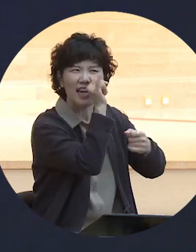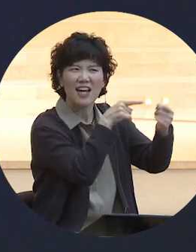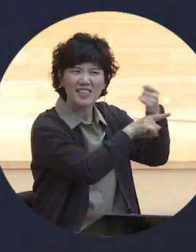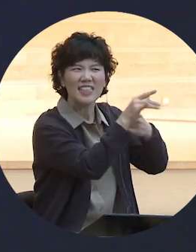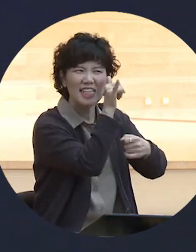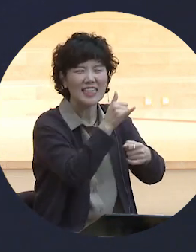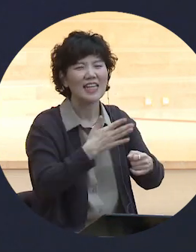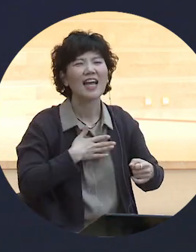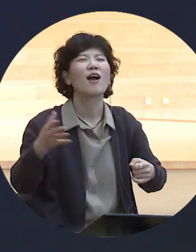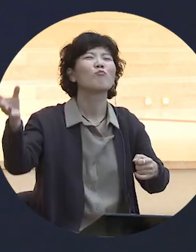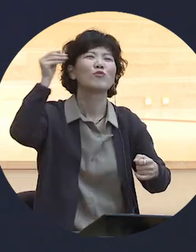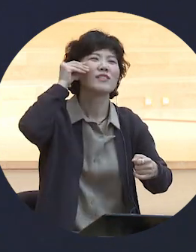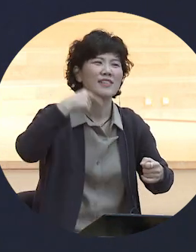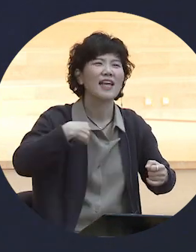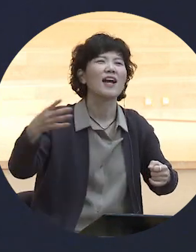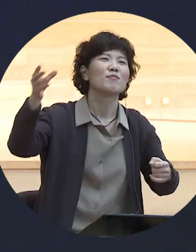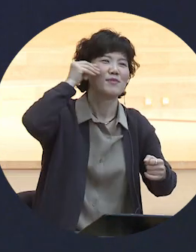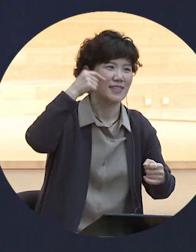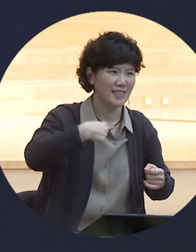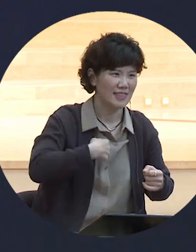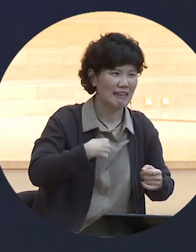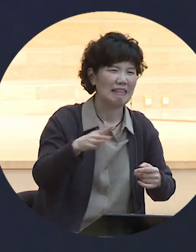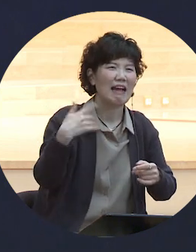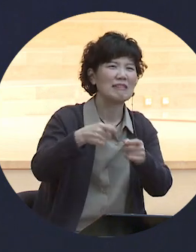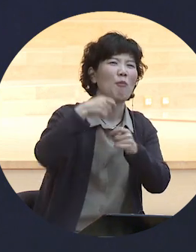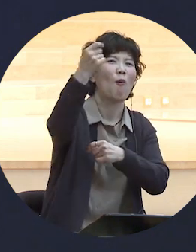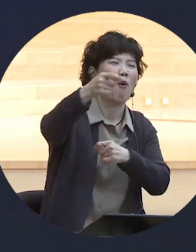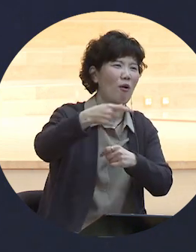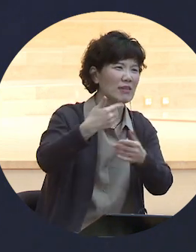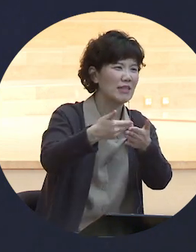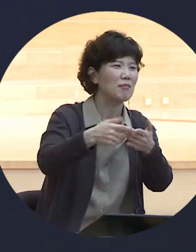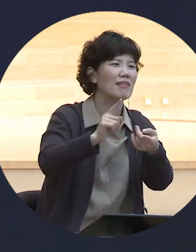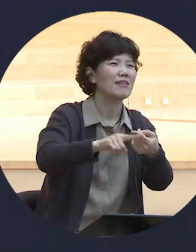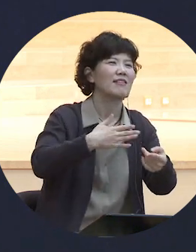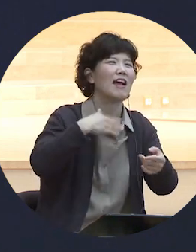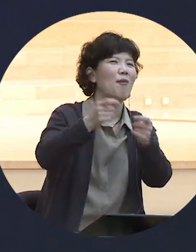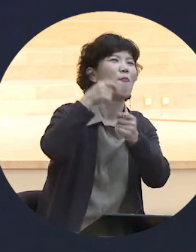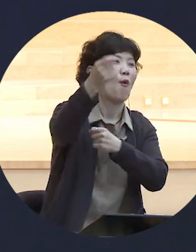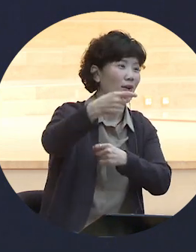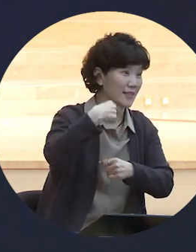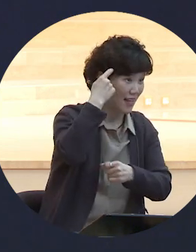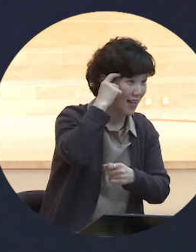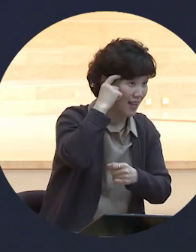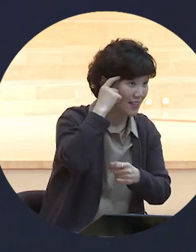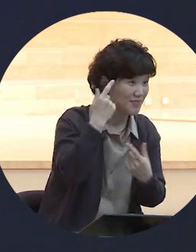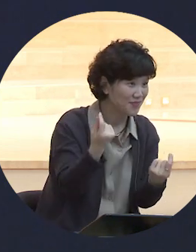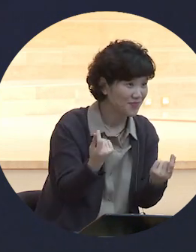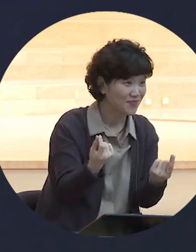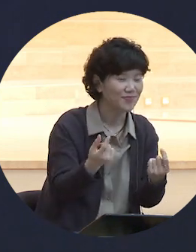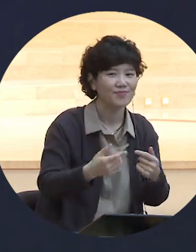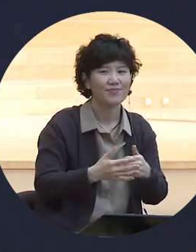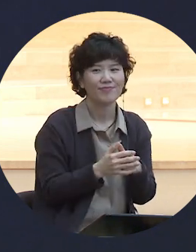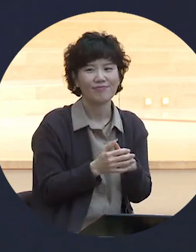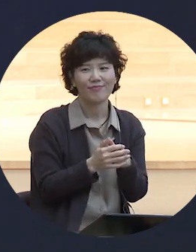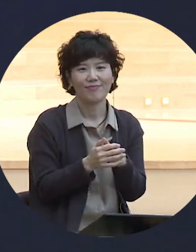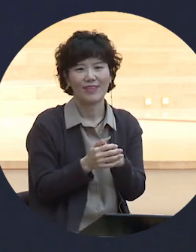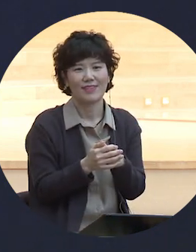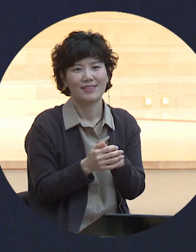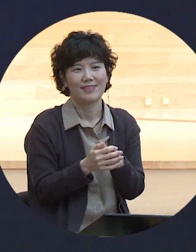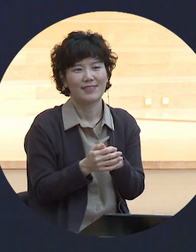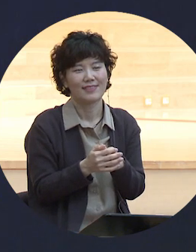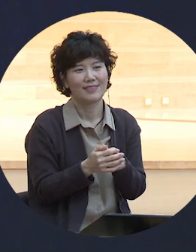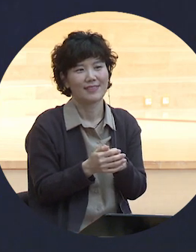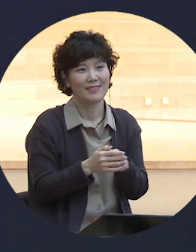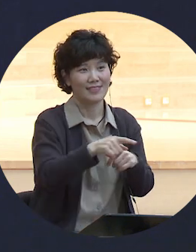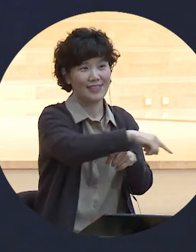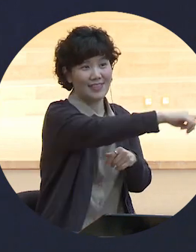참 무식하구나 내가 아직 멀었구나 이렇게 생각하지. 더군다나 여러분 저는요 여러분 보시기에 참 은혜감